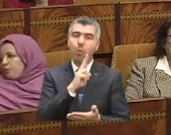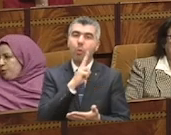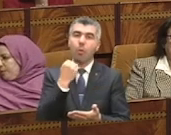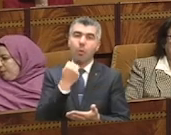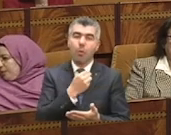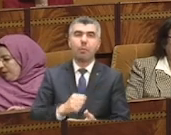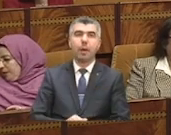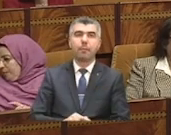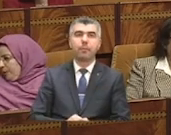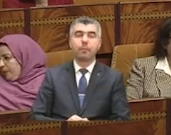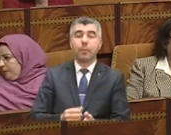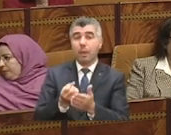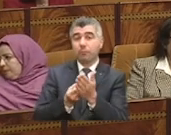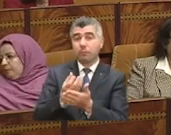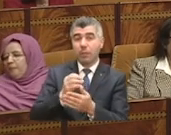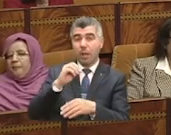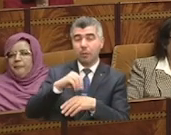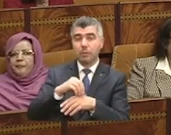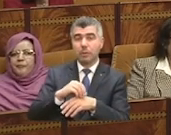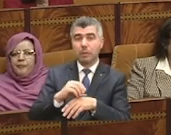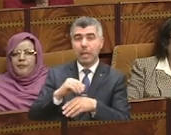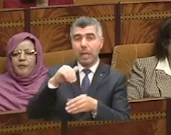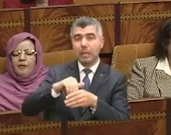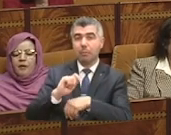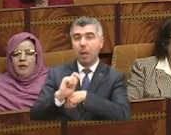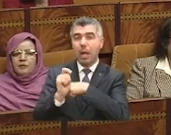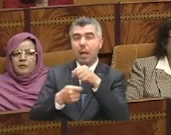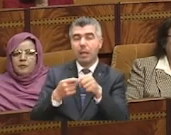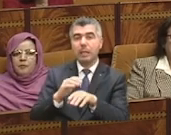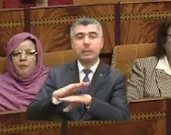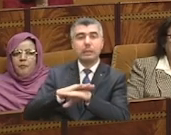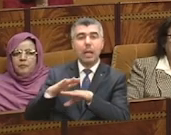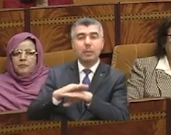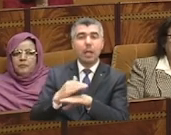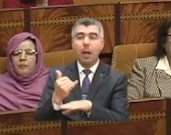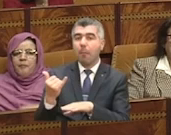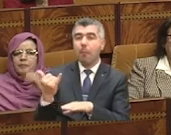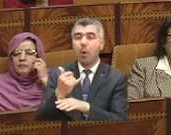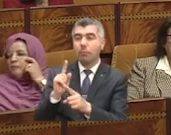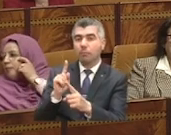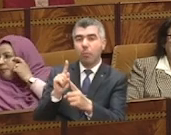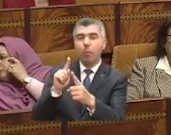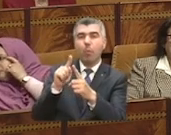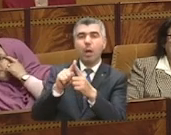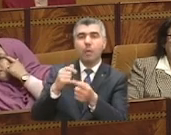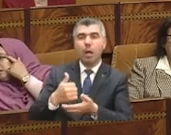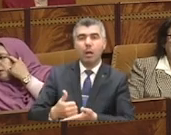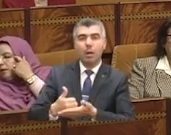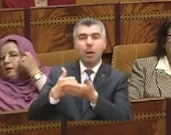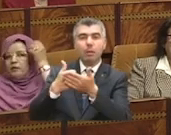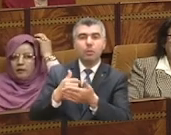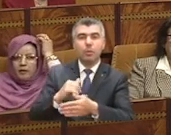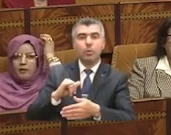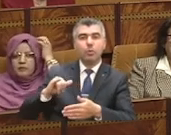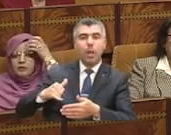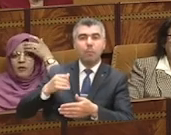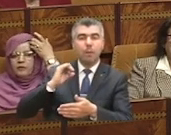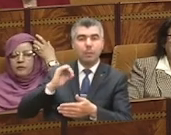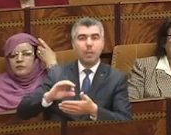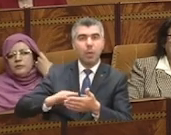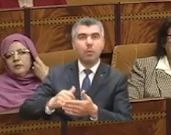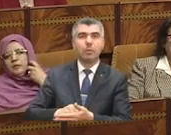في الفريق الحركي سياسة عمومية حقيقية موجهة إلى الشباب، وتنزيل استراتيجية مندمجة في